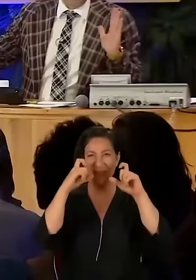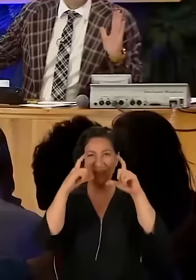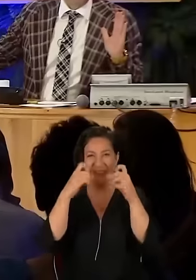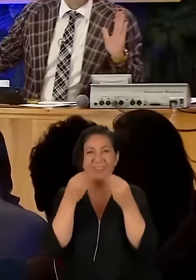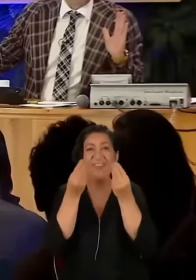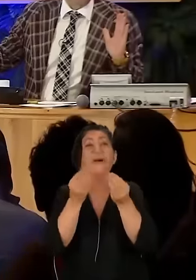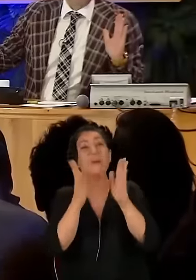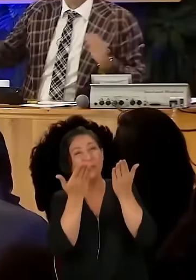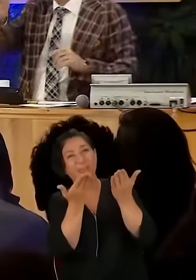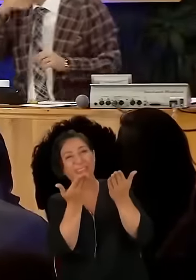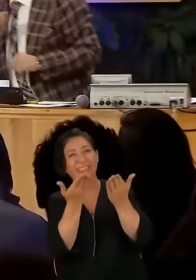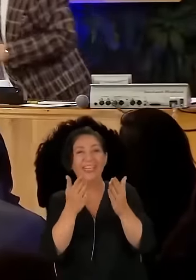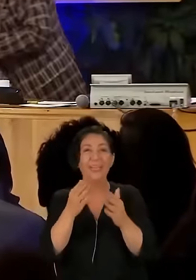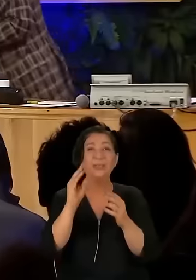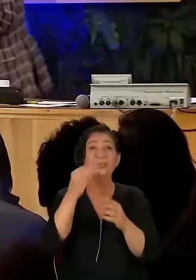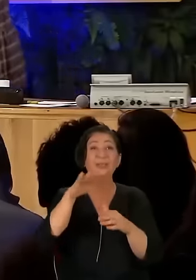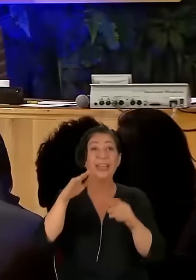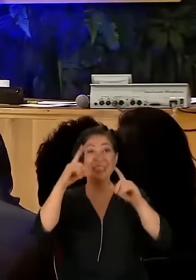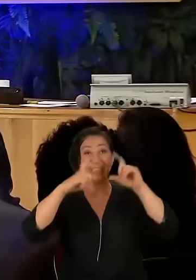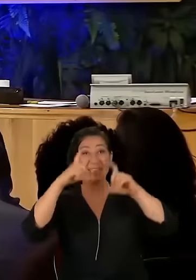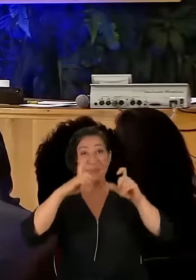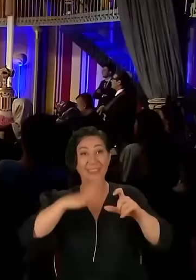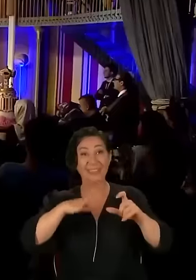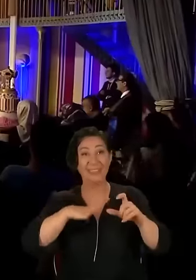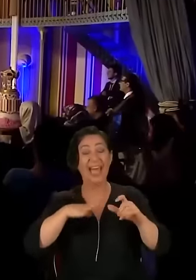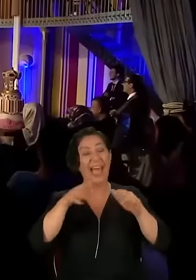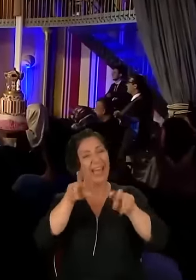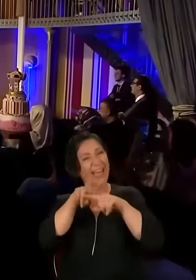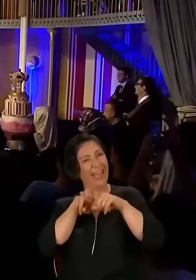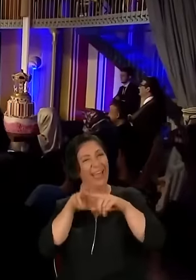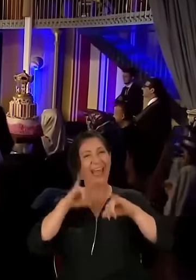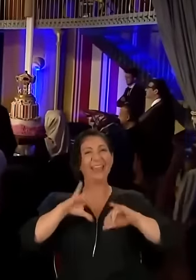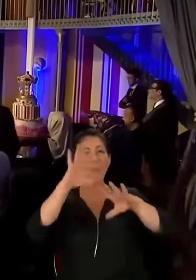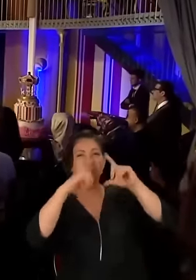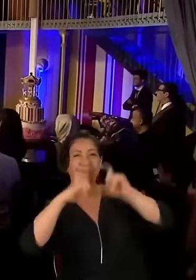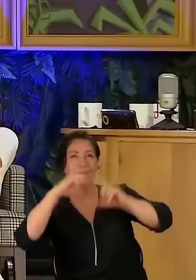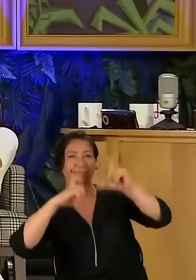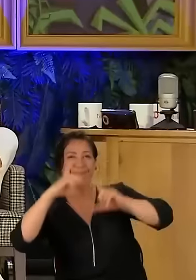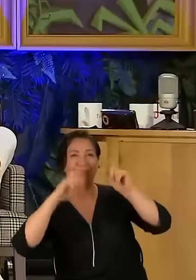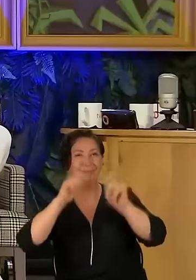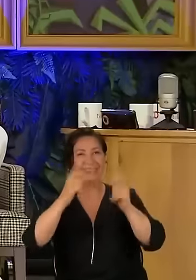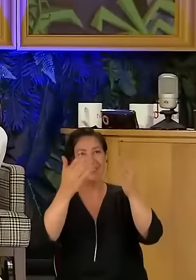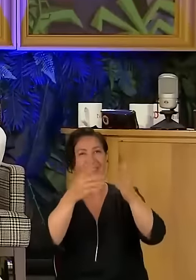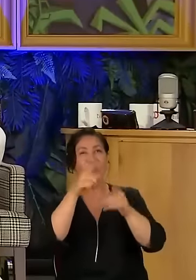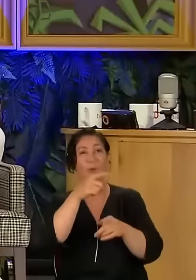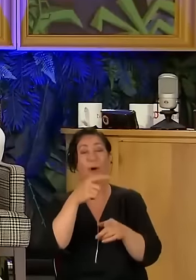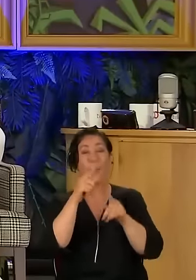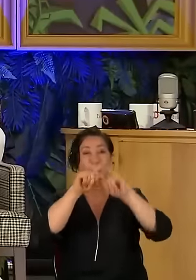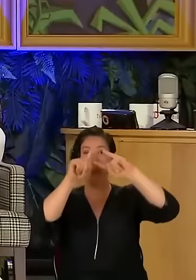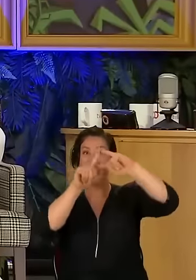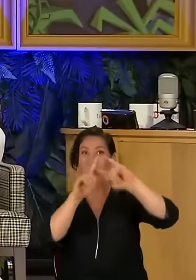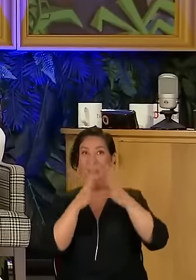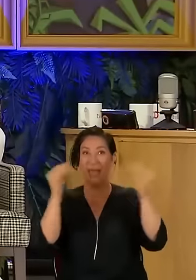fotoğrafını vermiyor muyuz şu anda? Çocuklar çekmek istiyorsanız lütfen arkana yaslan. Herkes çeksin. Bu adam monitörüm